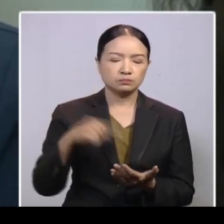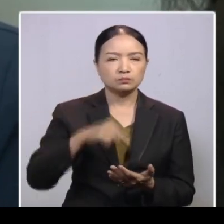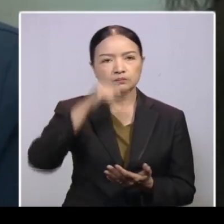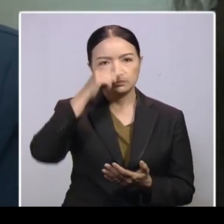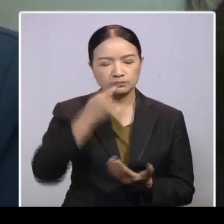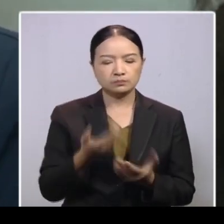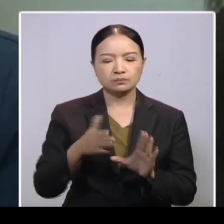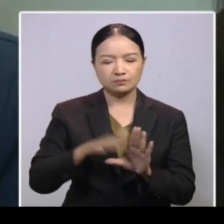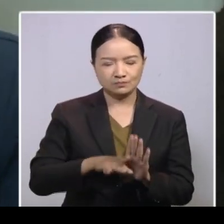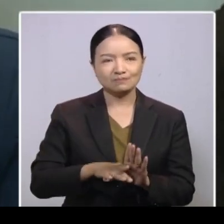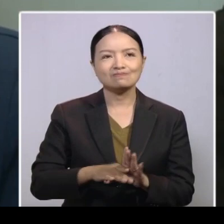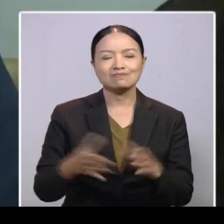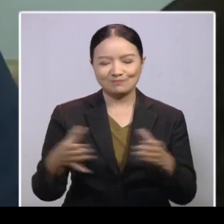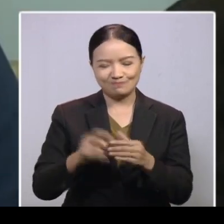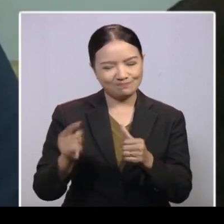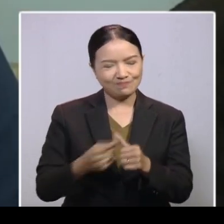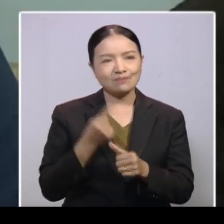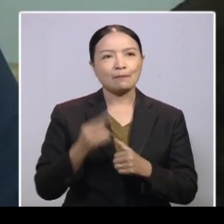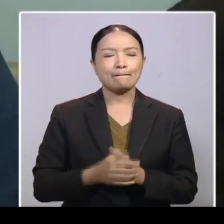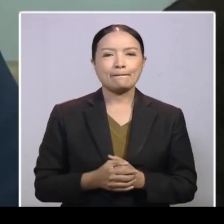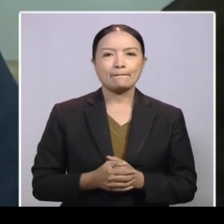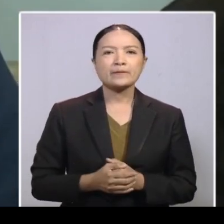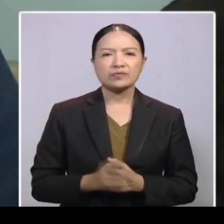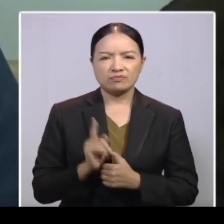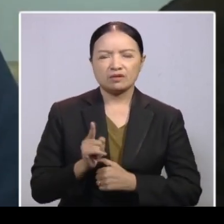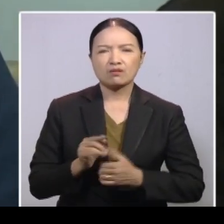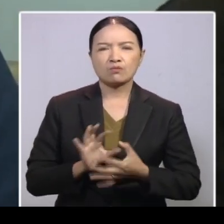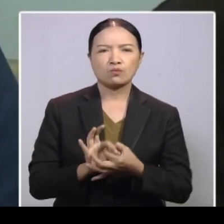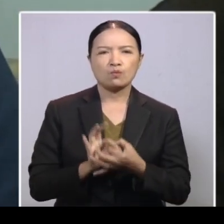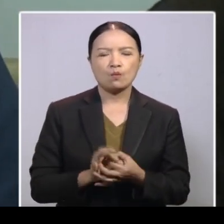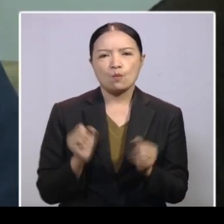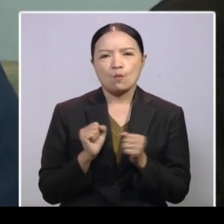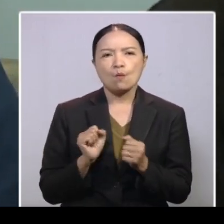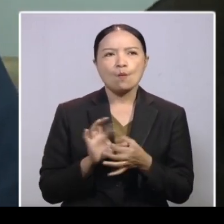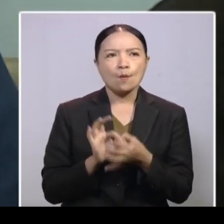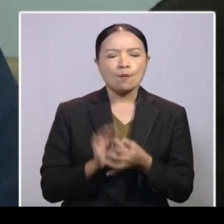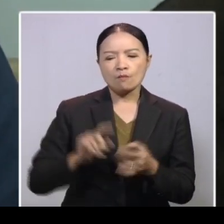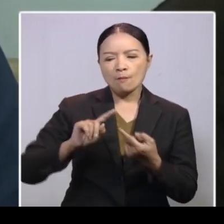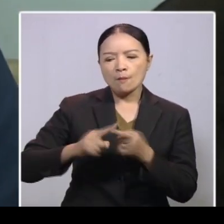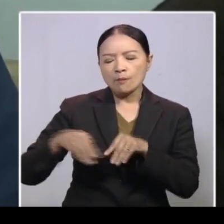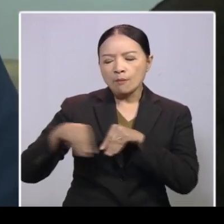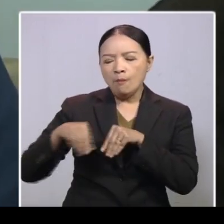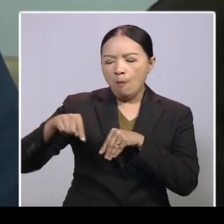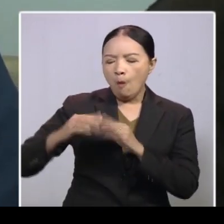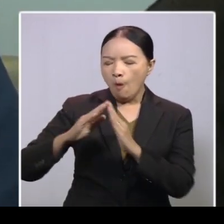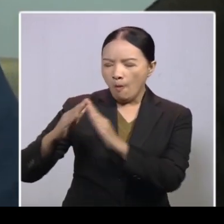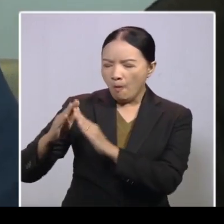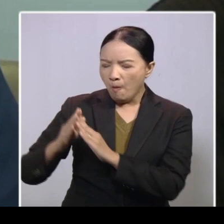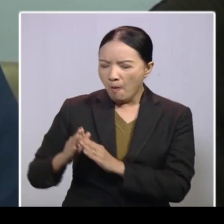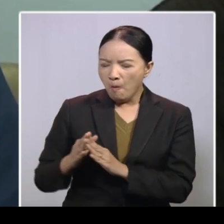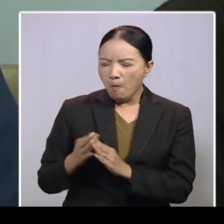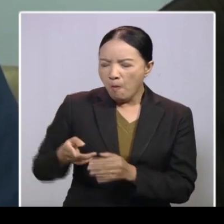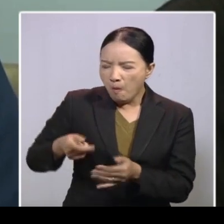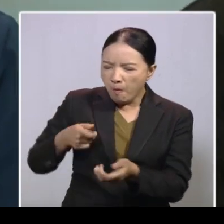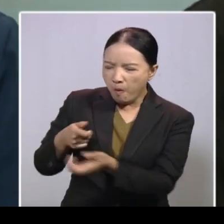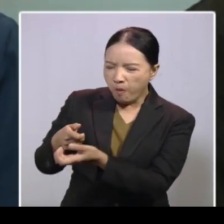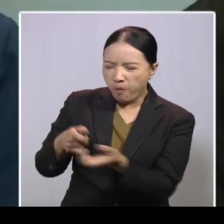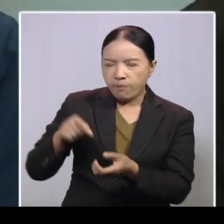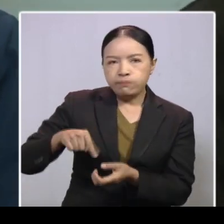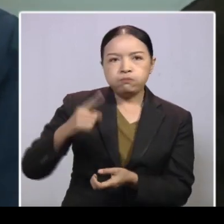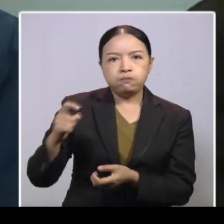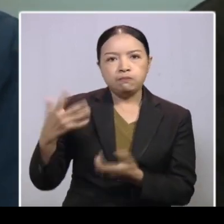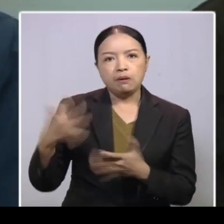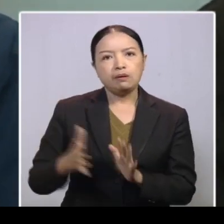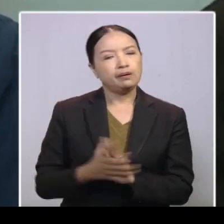ก็ได้กลับเลยค่ะกลัวว่าจะไม่รอดค่ะเพราะว่าเพื่อนแคมป์ข้างๆก็โดนไปหมดแล้วอย่างเงี้ยค่ะ